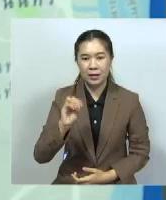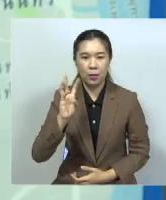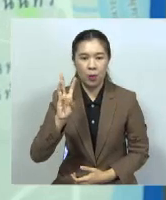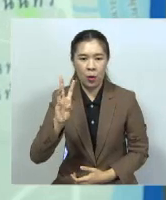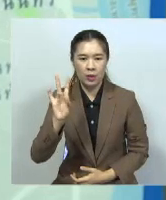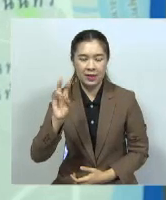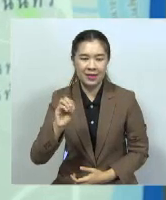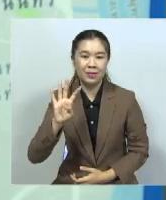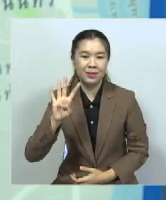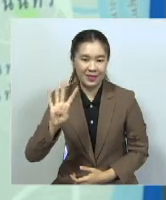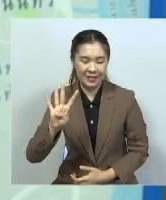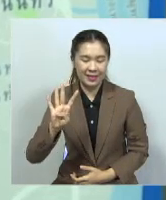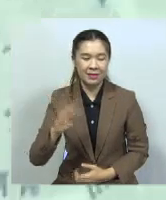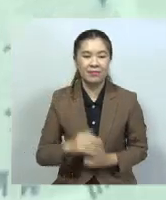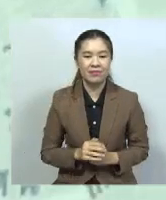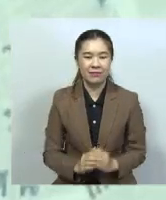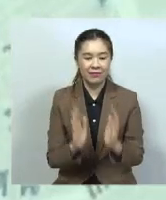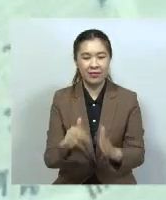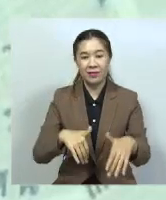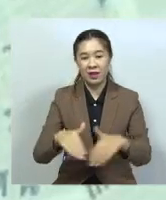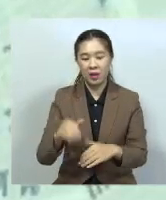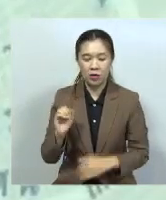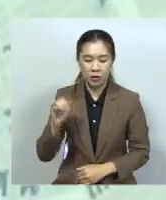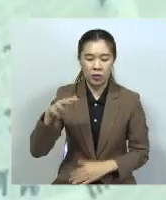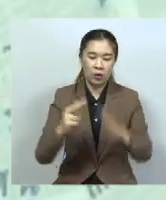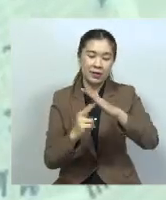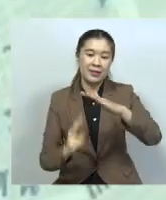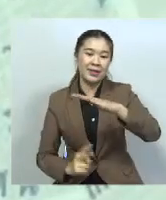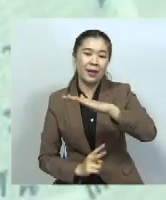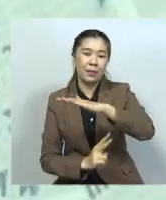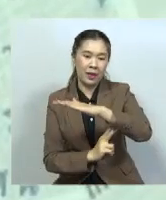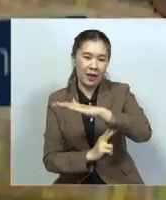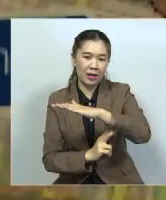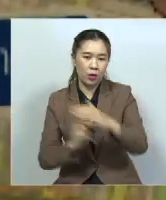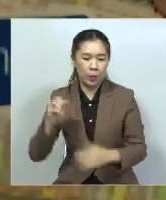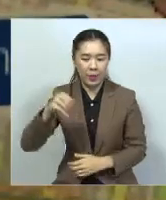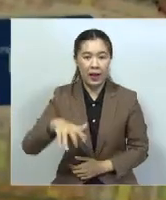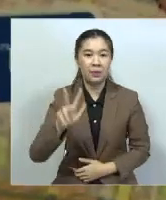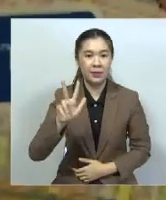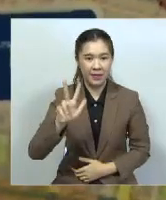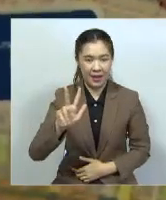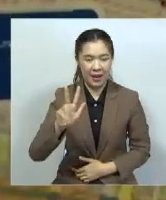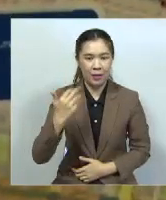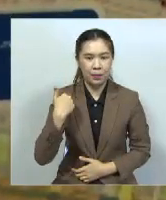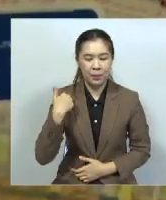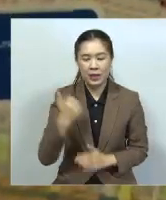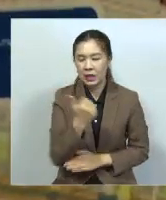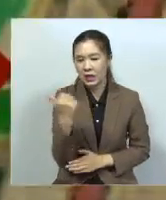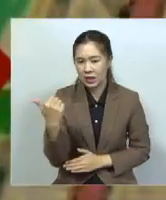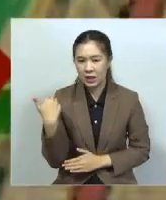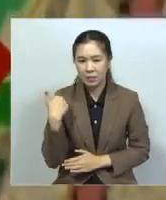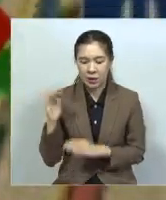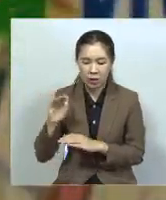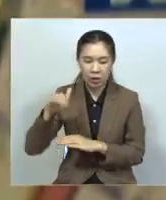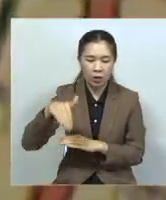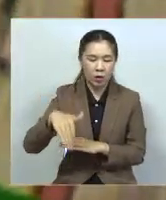ชาอุทิศส่วนประชาชนที่ใช้เส้นทางสะพานภูมิพล1ที่ขึ้นมาจากถนนพระราม3ก็สามารถเลี่ยงไปใช้เส้นท